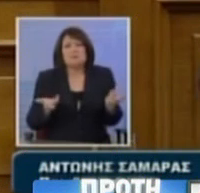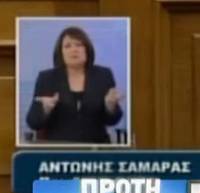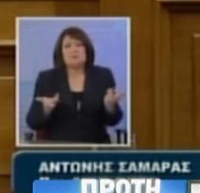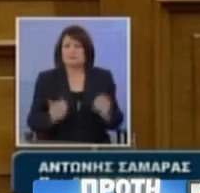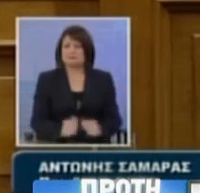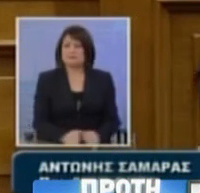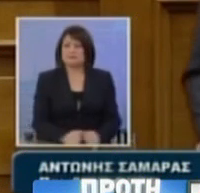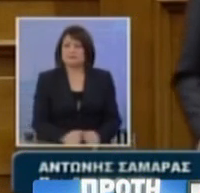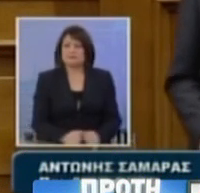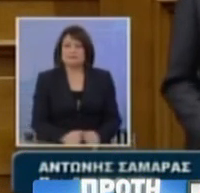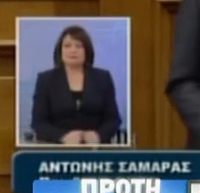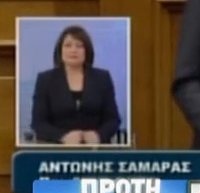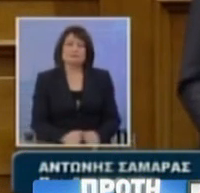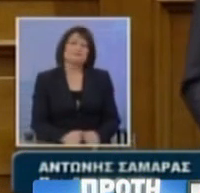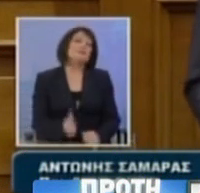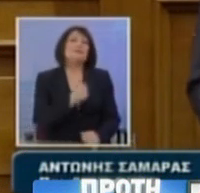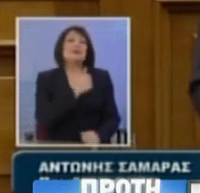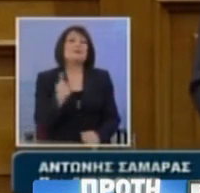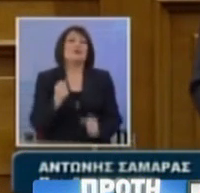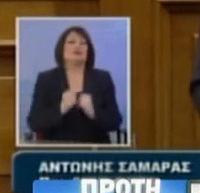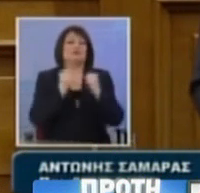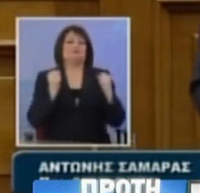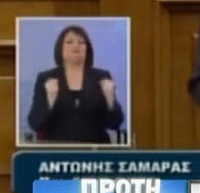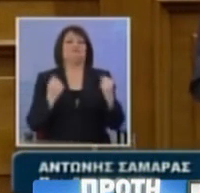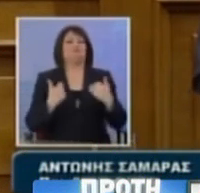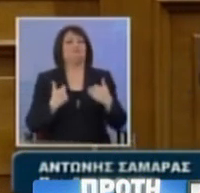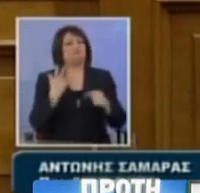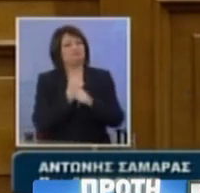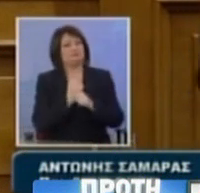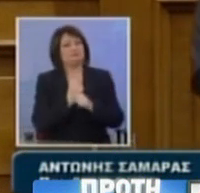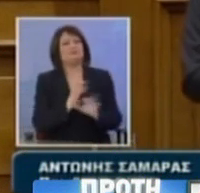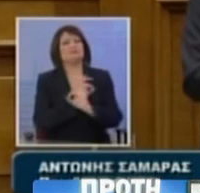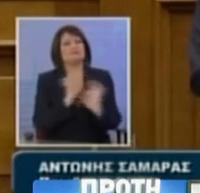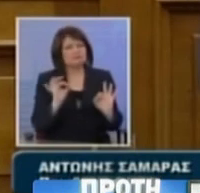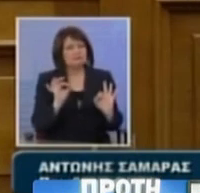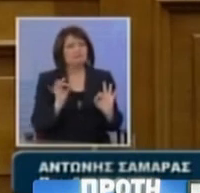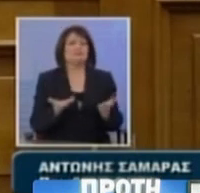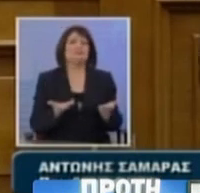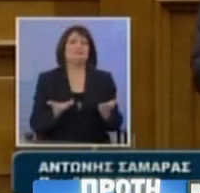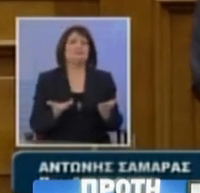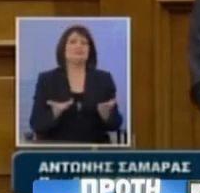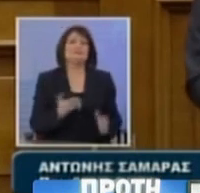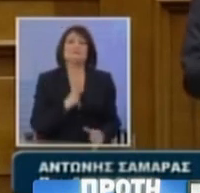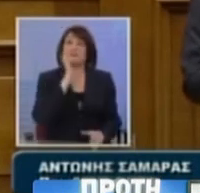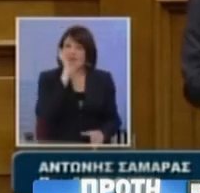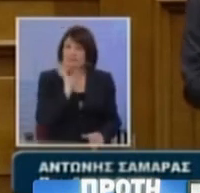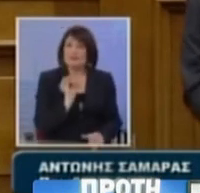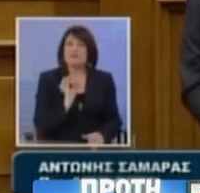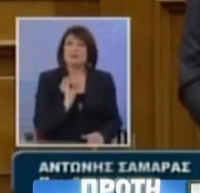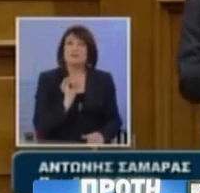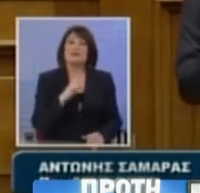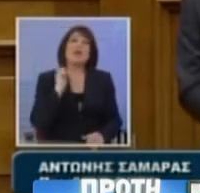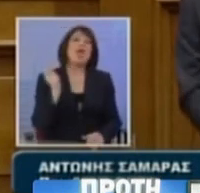στη χθεσινοβραδινή ομιλία κατά την ψήφιση του προϋπολογισμού και επιστρέφουμε. Και η πραγματική εθνική μας